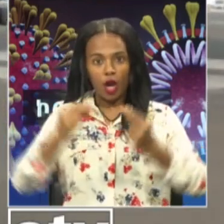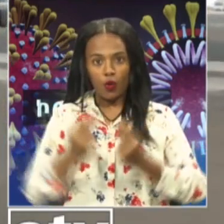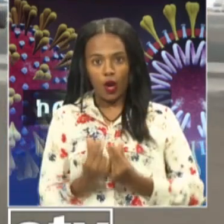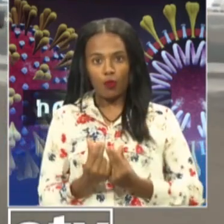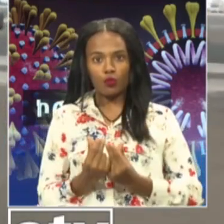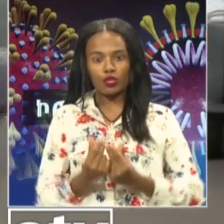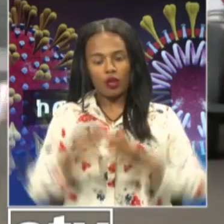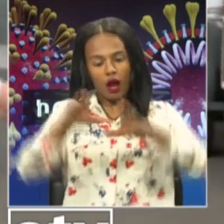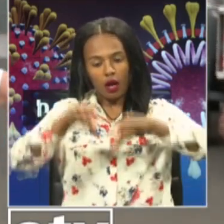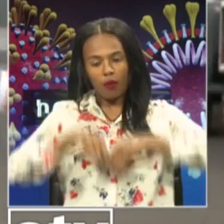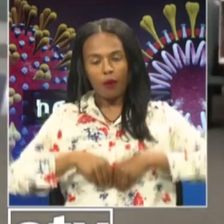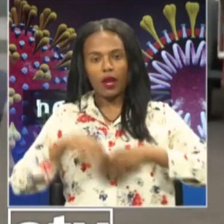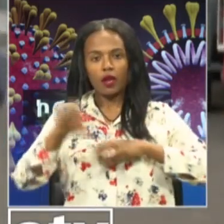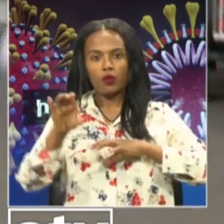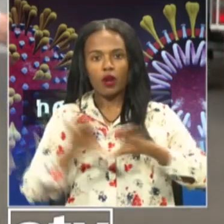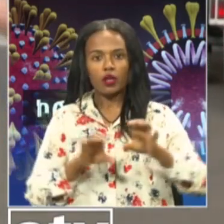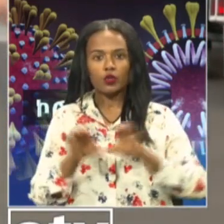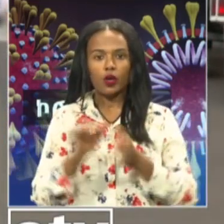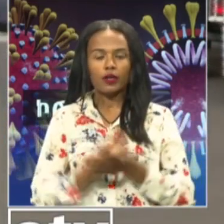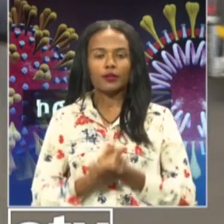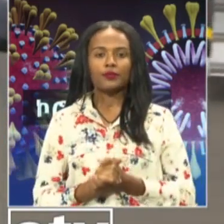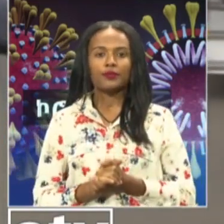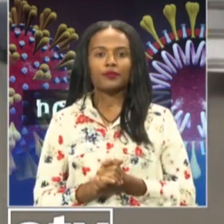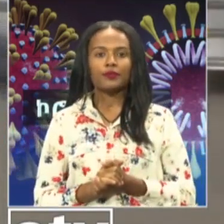አቀባበል አድርጎላቸዋል።